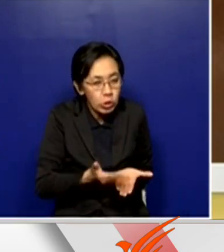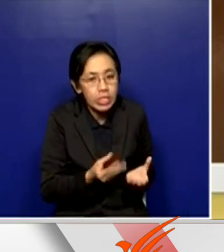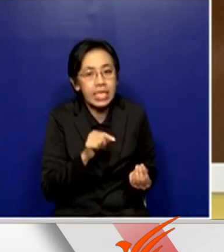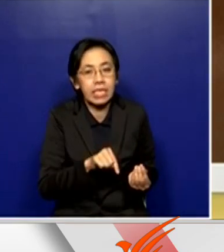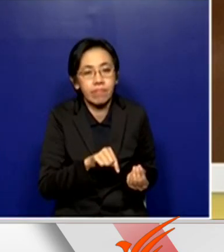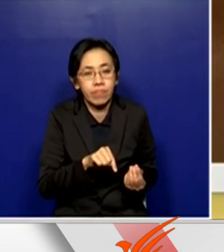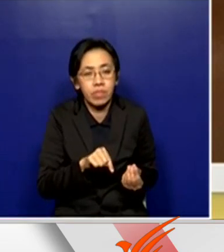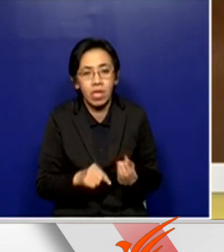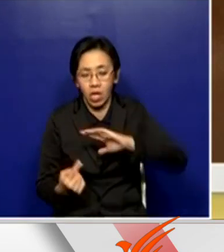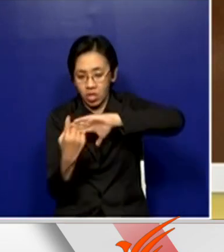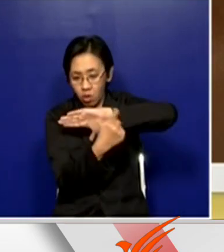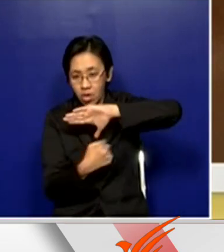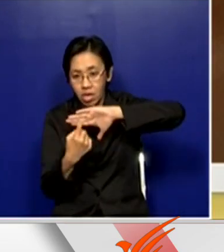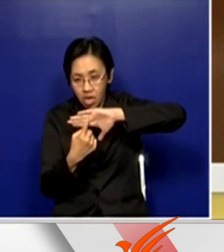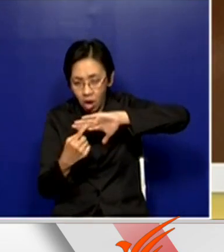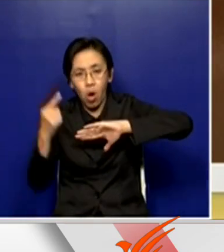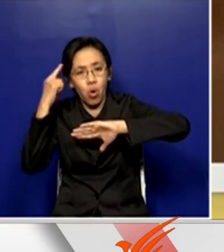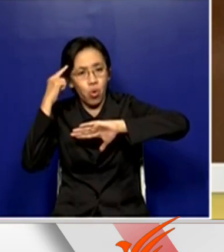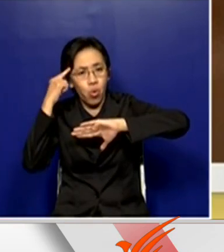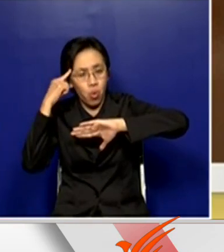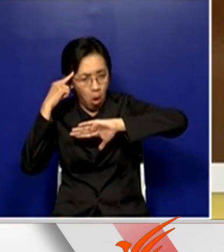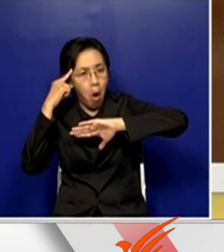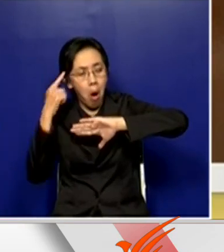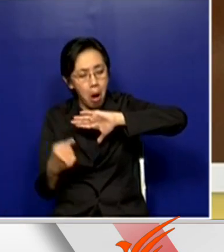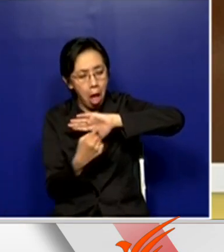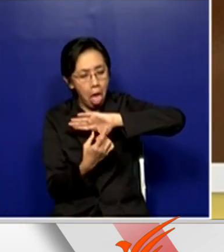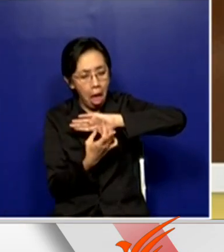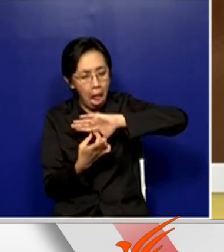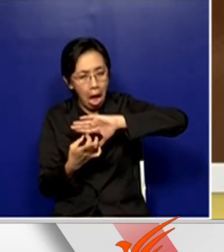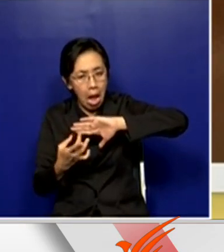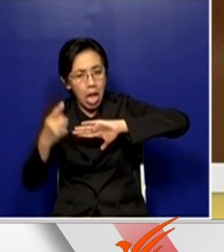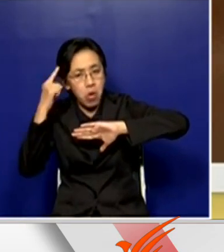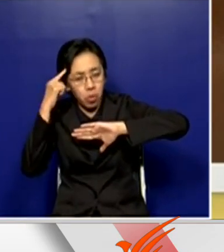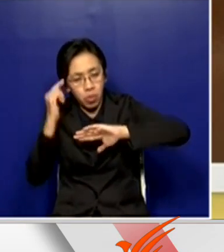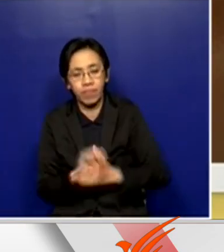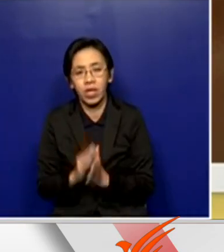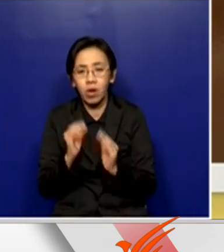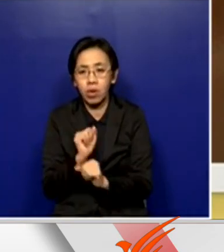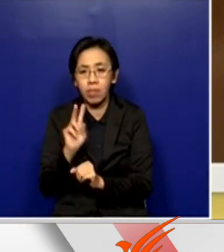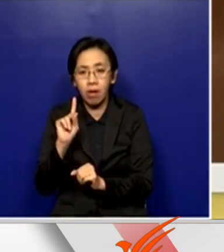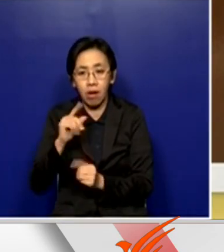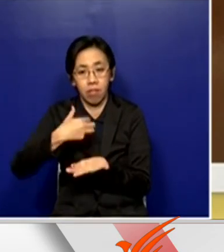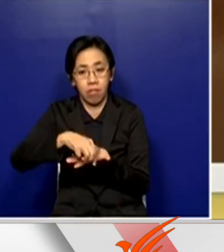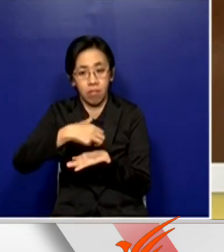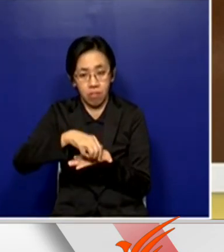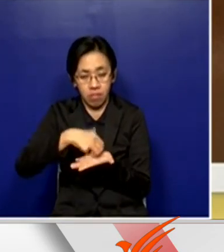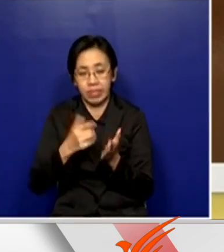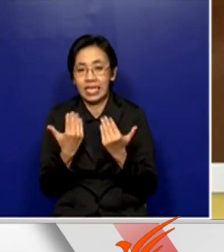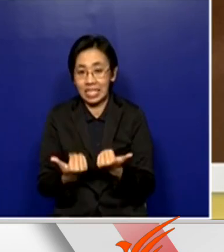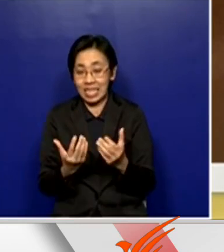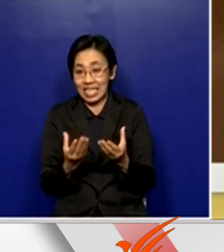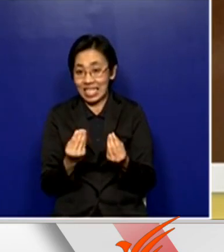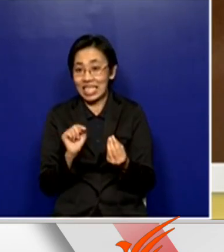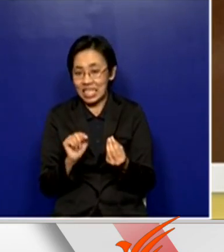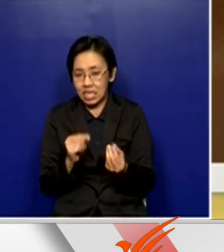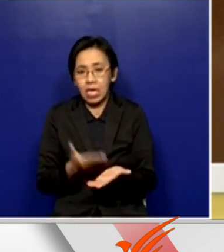ขนาดนี้กแลว่าในหนากลมนี้ก็มี Insider ส ครัรรมทานนัขาวก็ยงให้ข้อมูลต่ออครัว่าตอนนี้ที่ดนใน